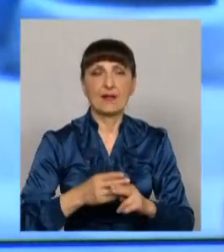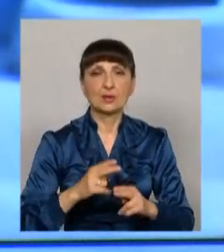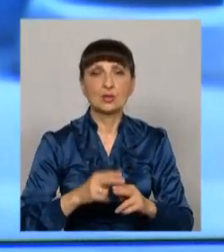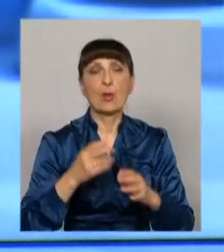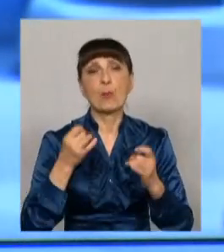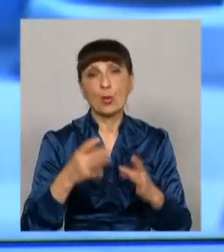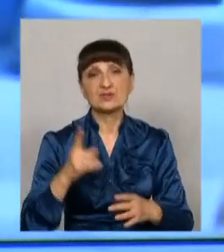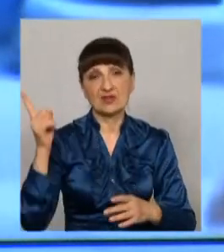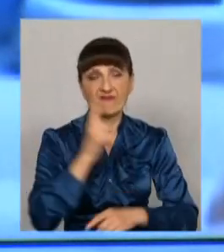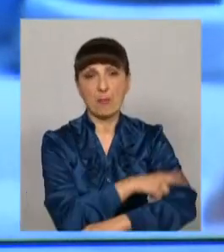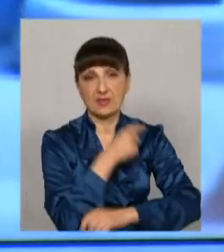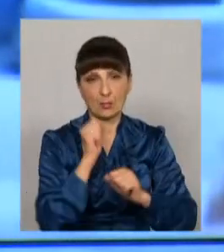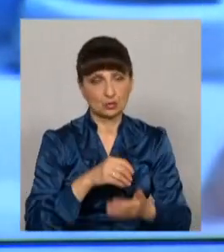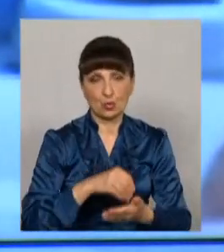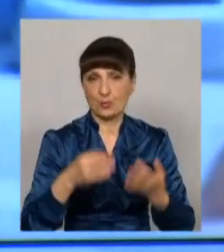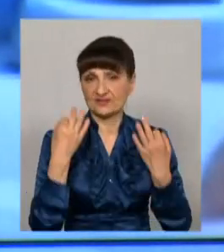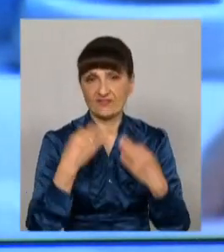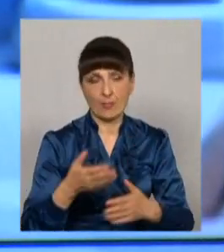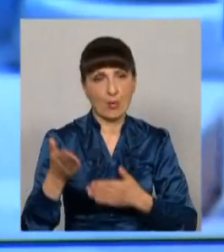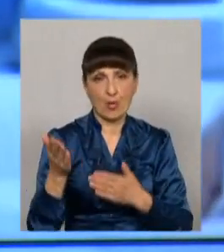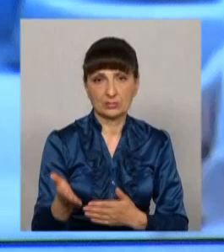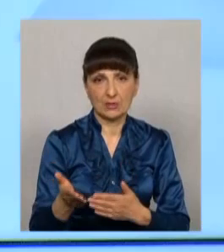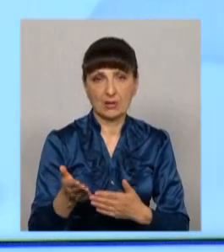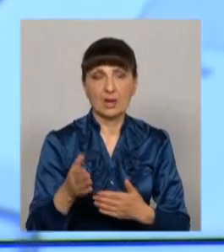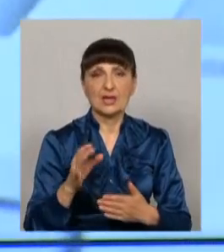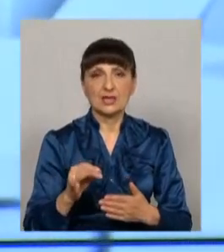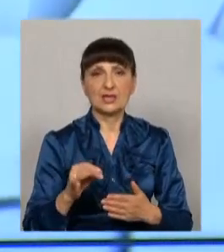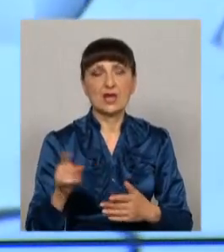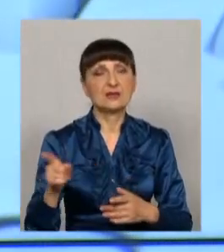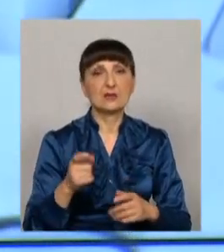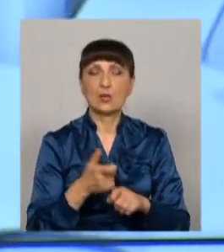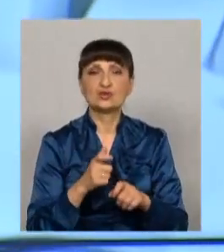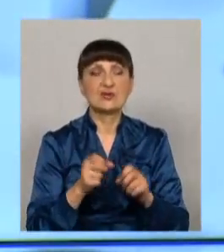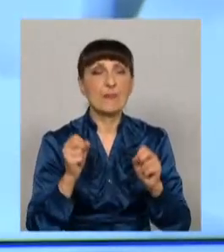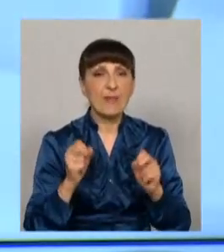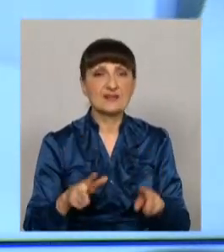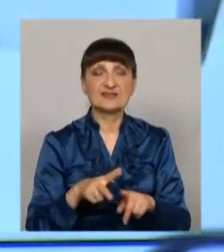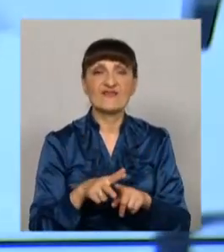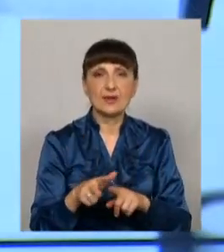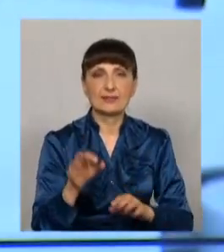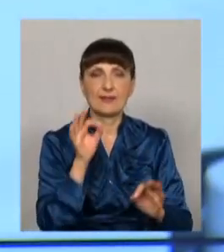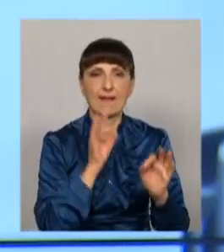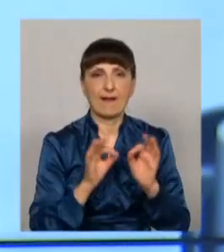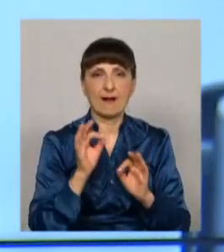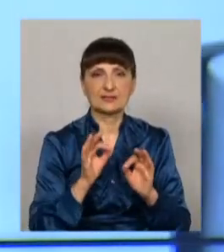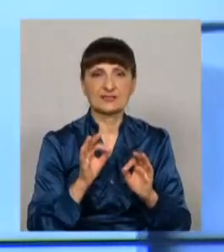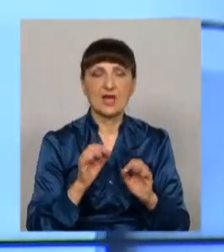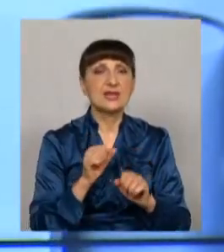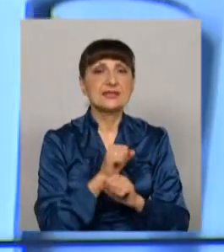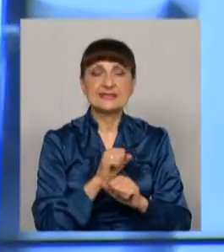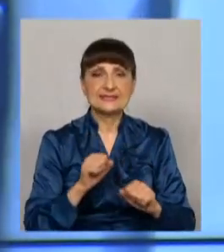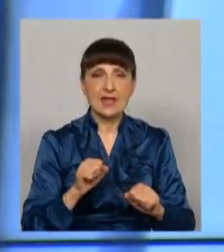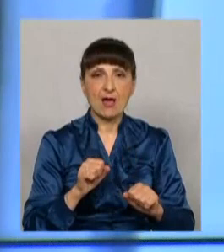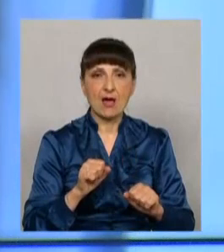просто в аптеке назначают. И назначают довольно-таки агрессивные, вредные препараты, которые нельзя